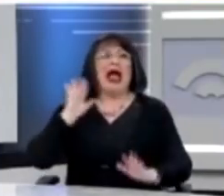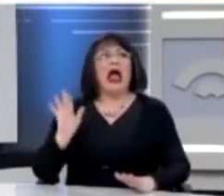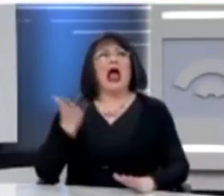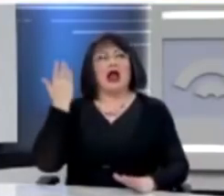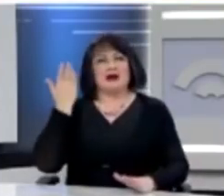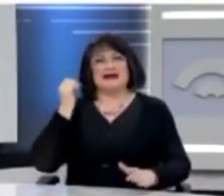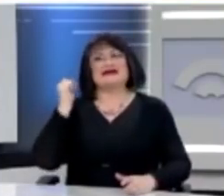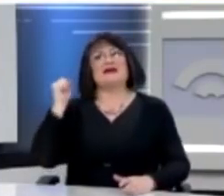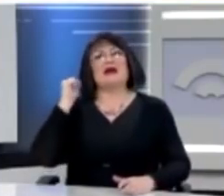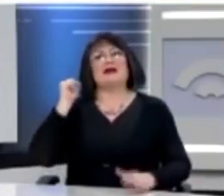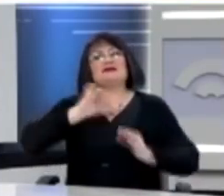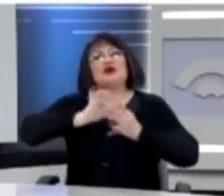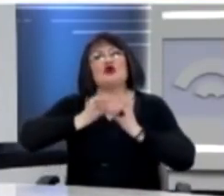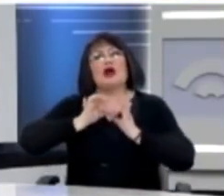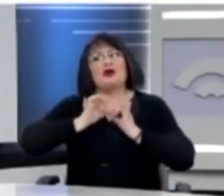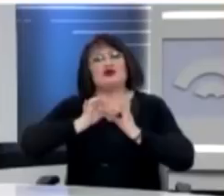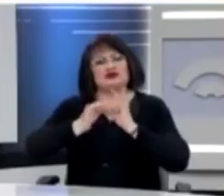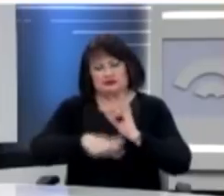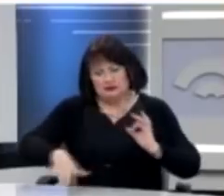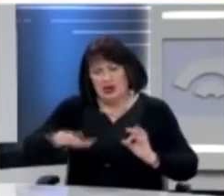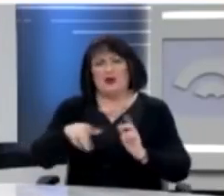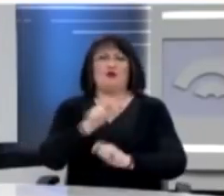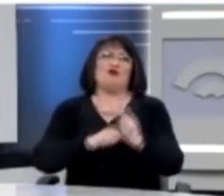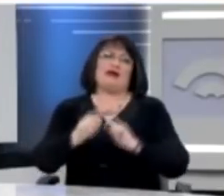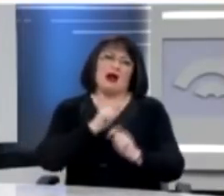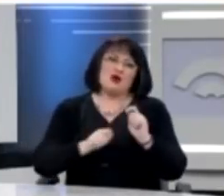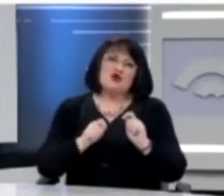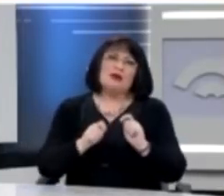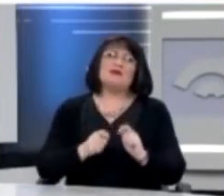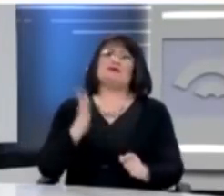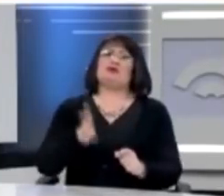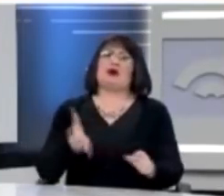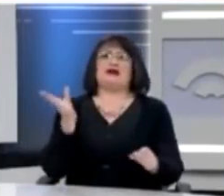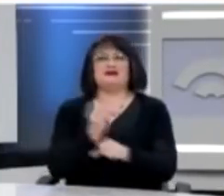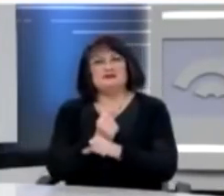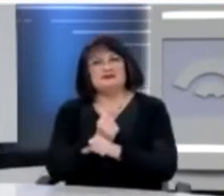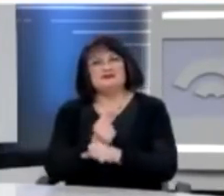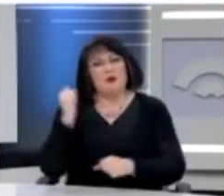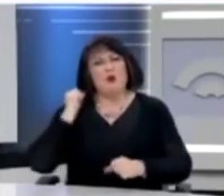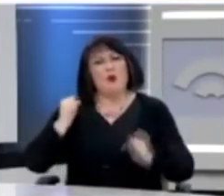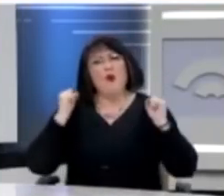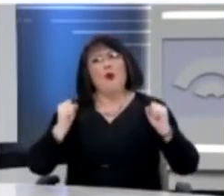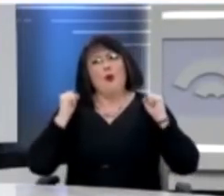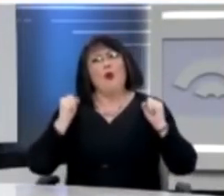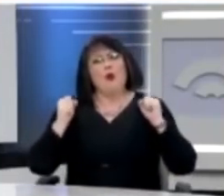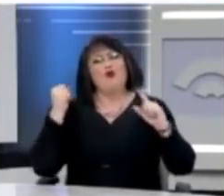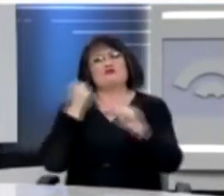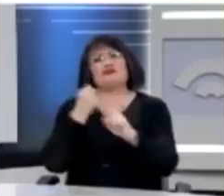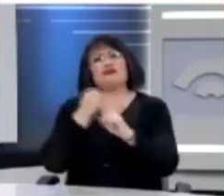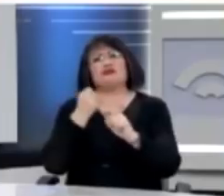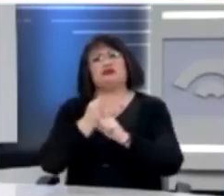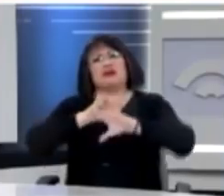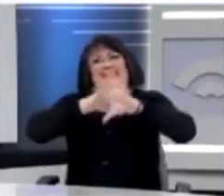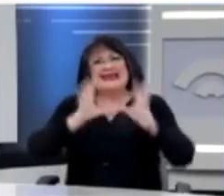συνδικαλιστική οργάνωση σε αυτό το περιβάλλον που διαμορφώνεται κατορθώσει μέσα από τους αγώνες, μέσα από συλλογικές